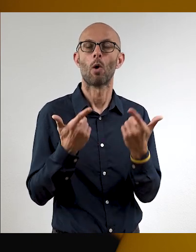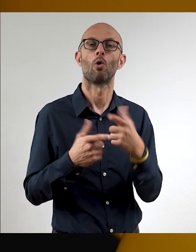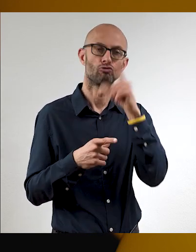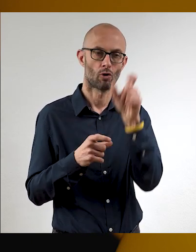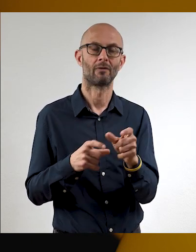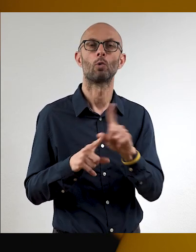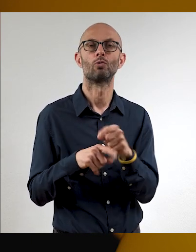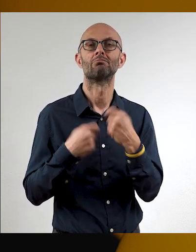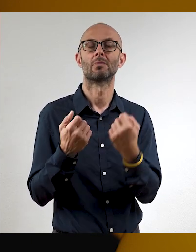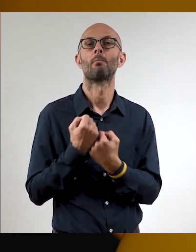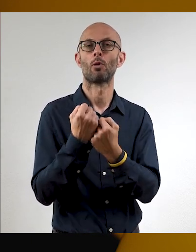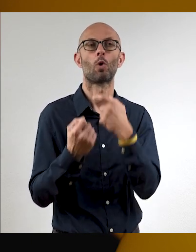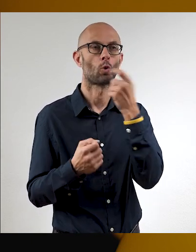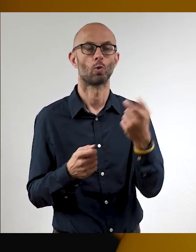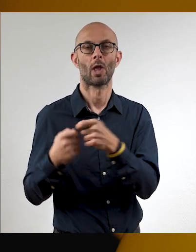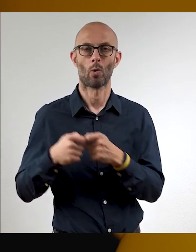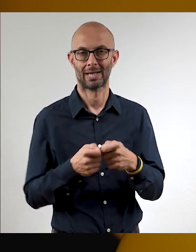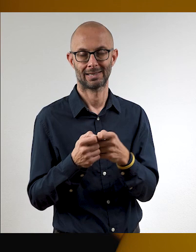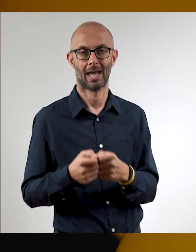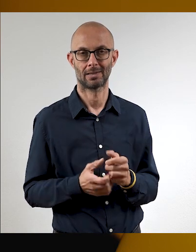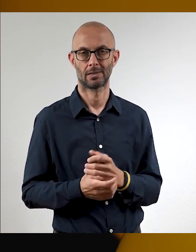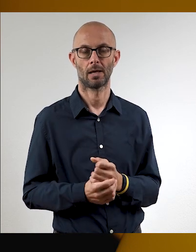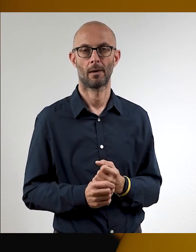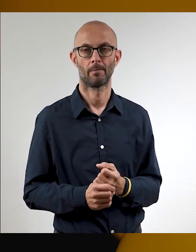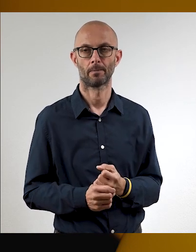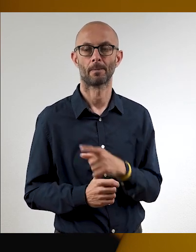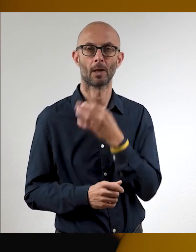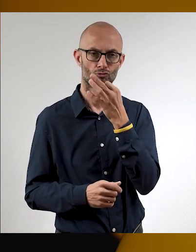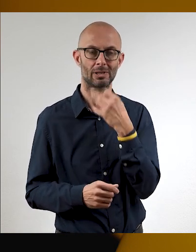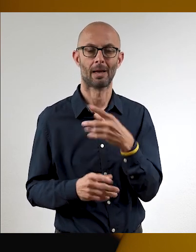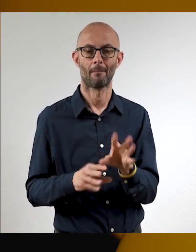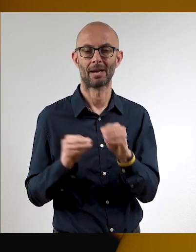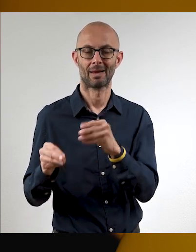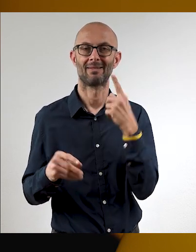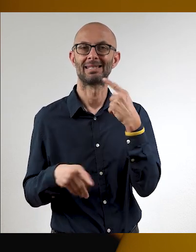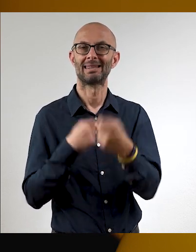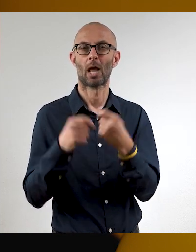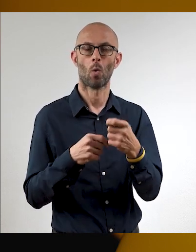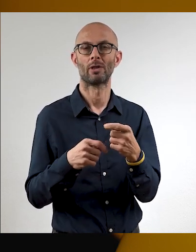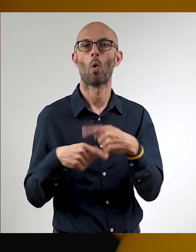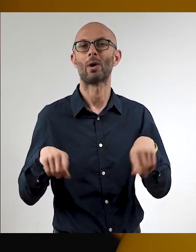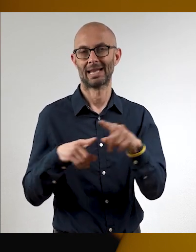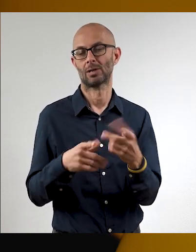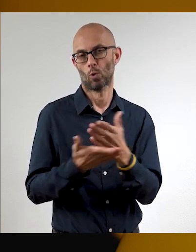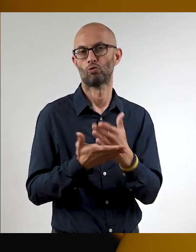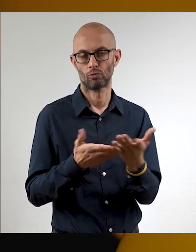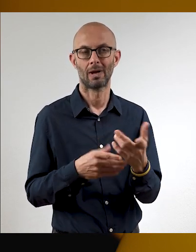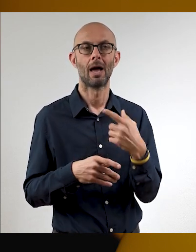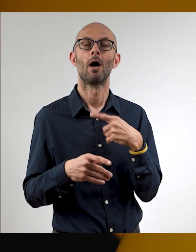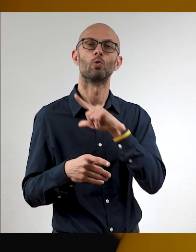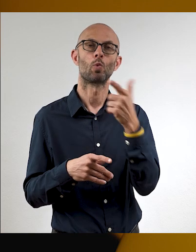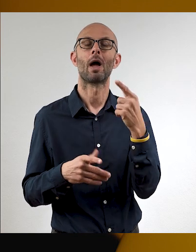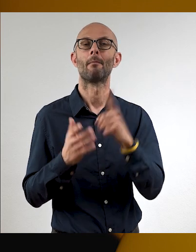tudi neko podporo zunaj organizacije. A ne? Če se premakneva iz delovnih organizacij še na druge